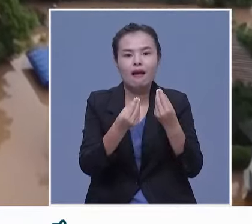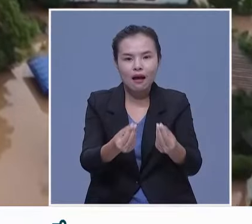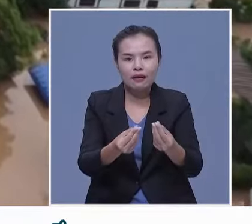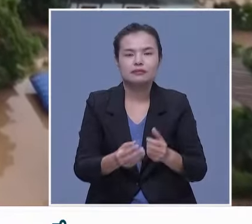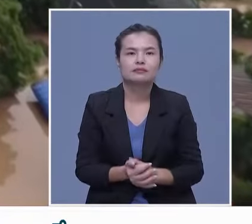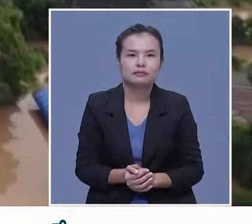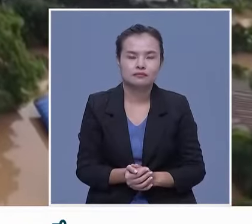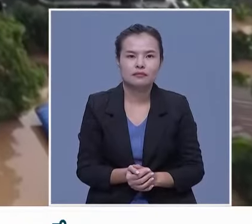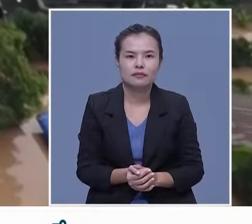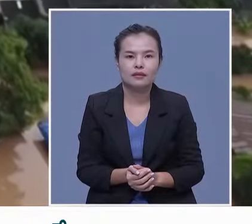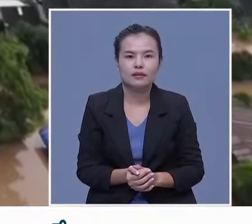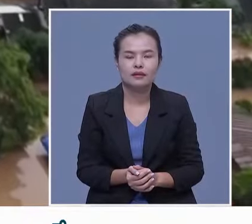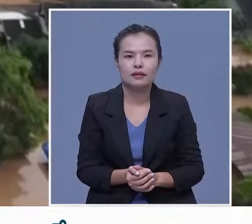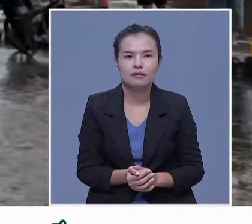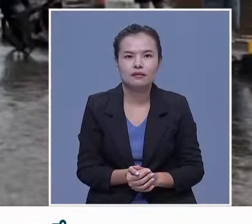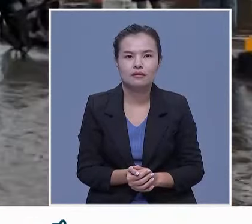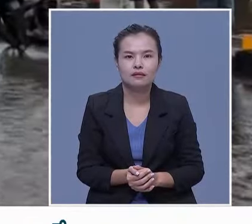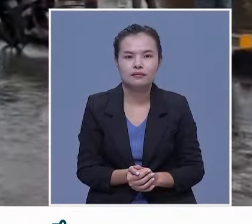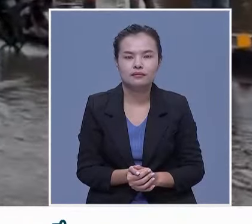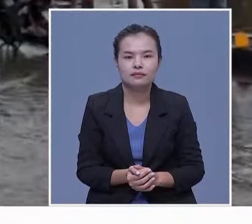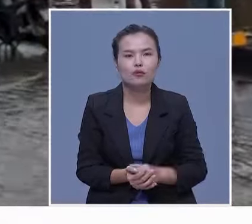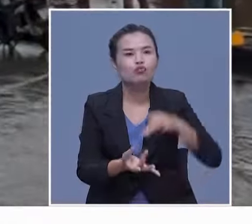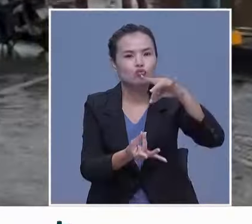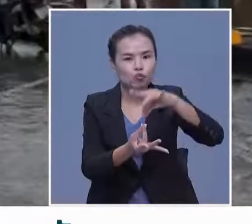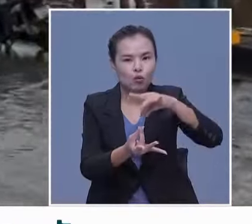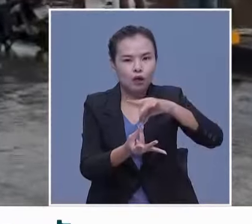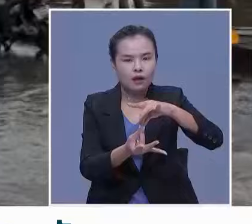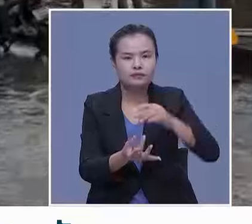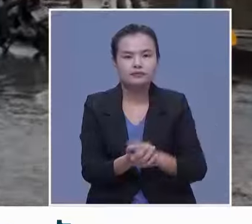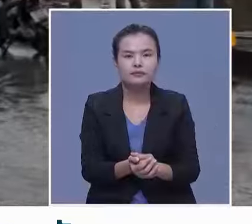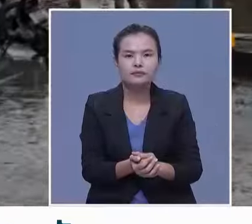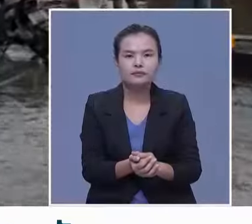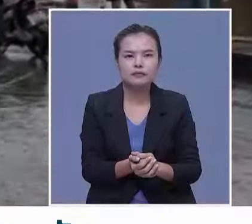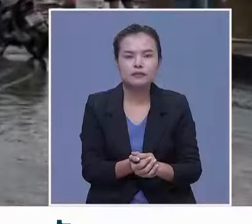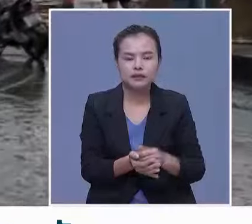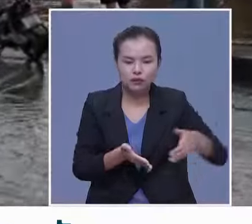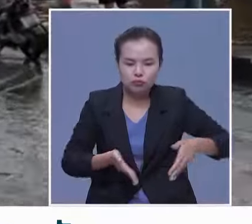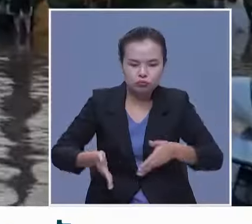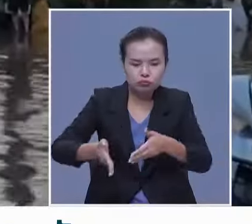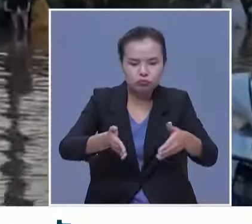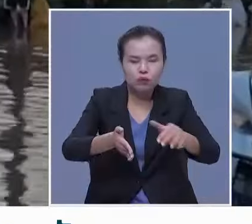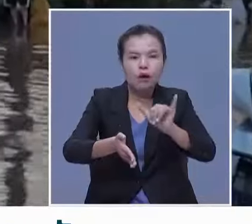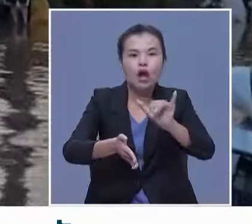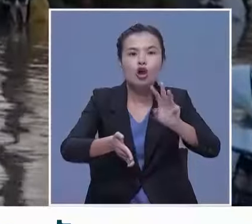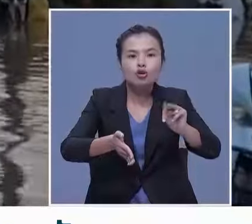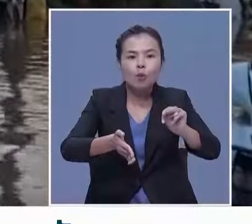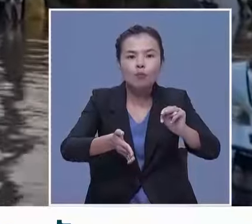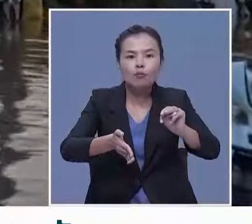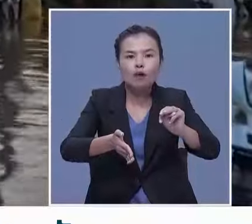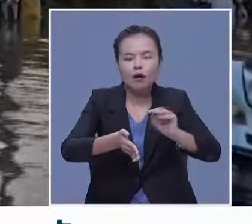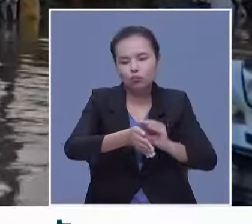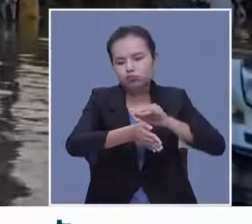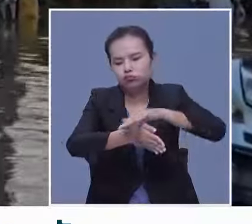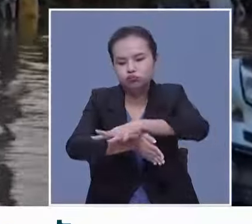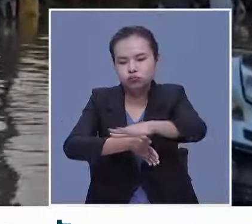สถานการณ์ที่ตำบลทับผึ้งอำเภอศรีสำโรงจังหวัดสุโขทัยน้ำจากแม่น้ำยมนะครับยังคงไหลเข้าท่วมพื้นที่โดย